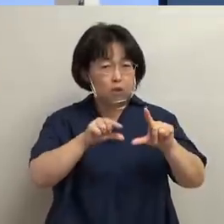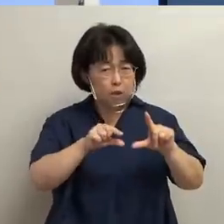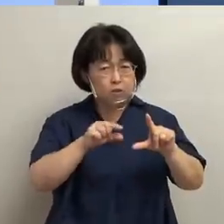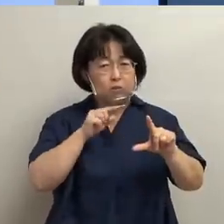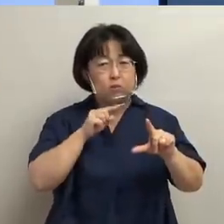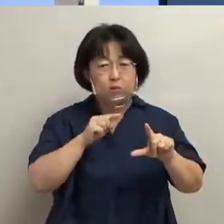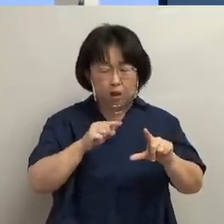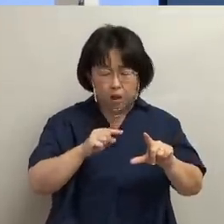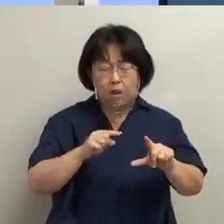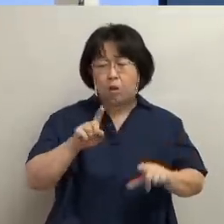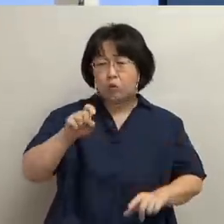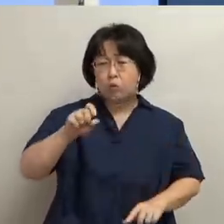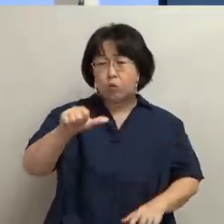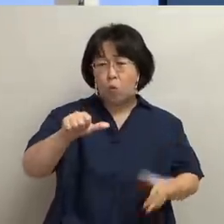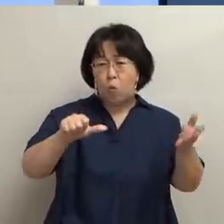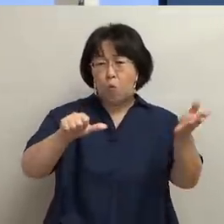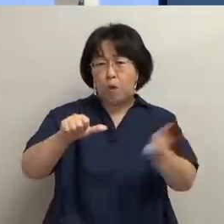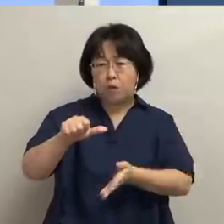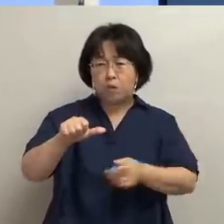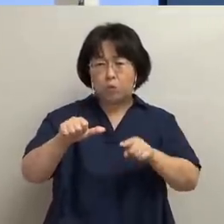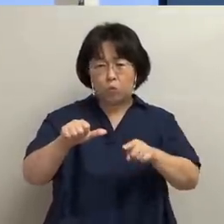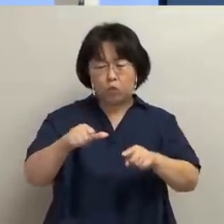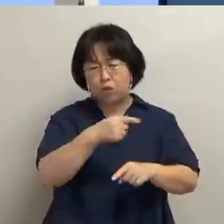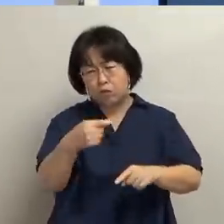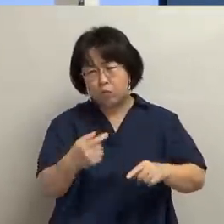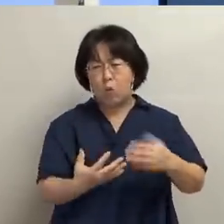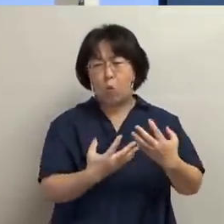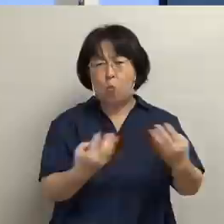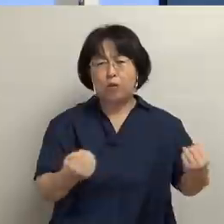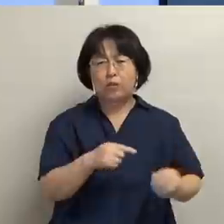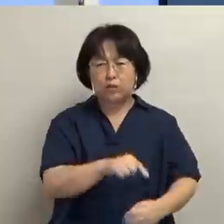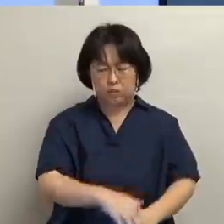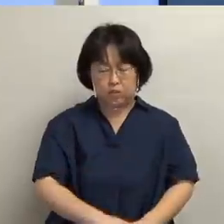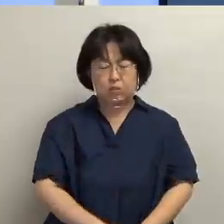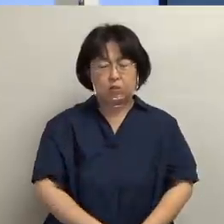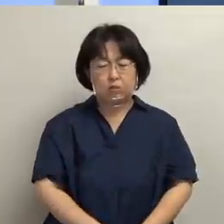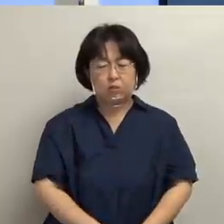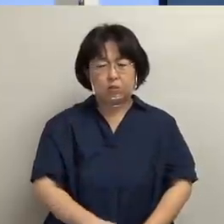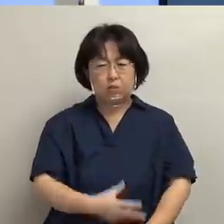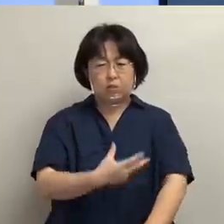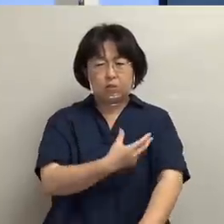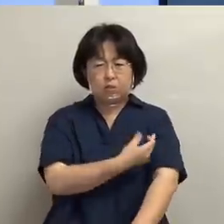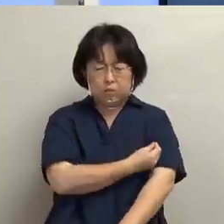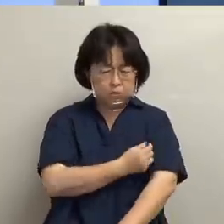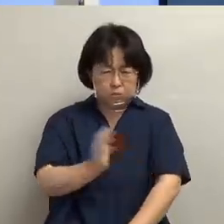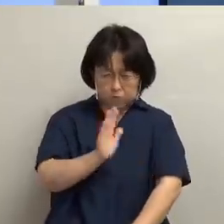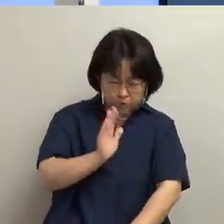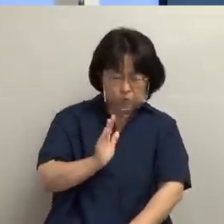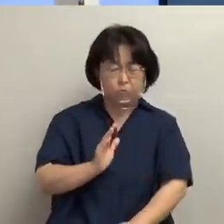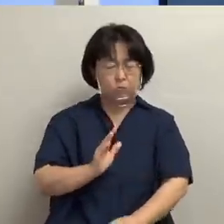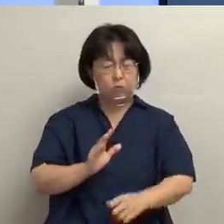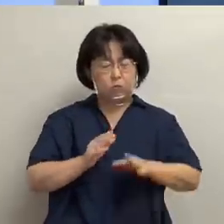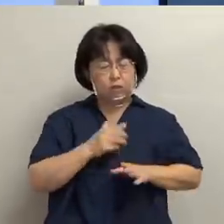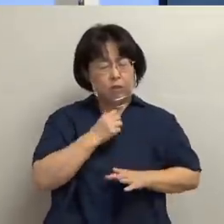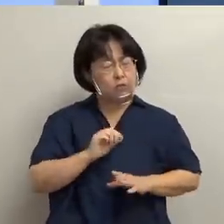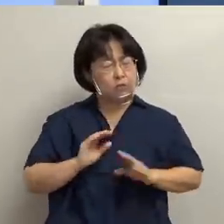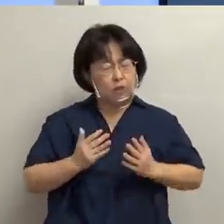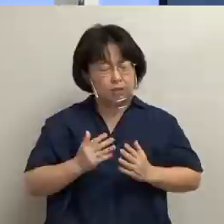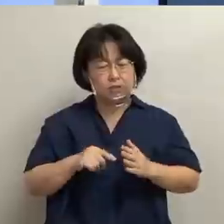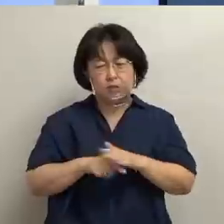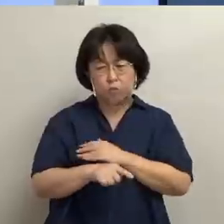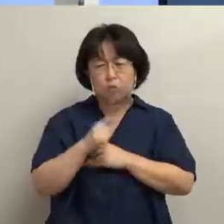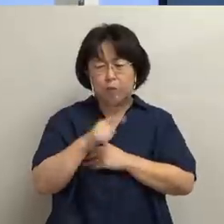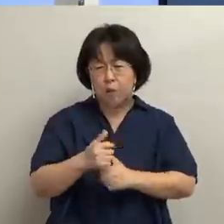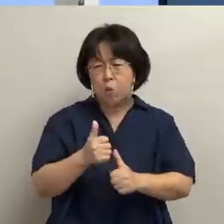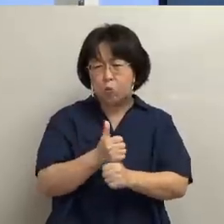約15%なんですけどもこれが最多なんですねで受けたくないと理由としてですねう反応